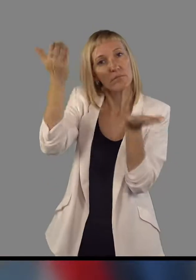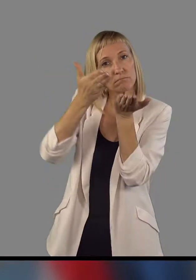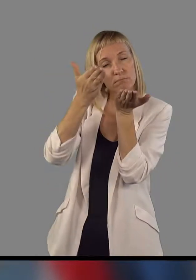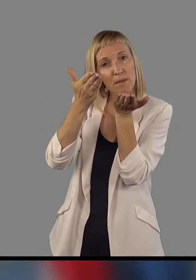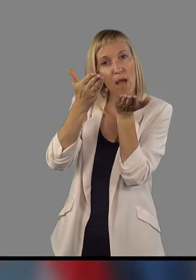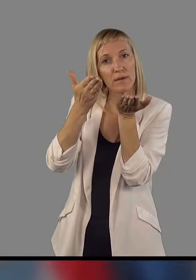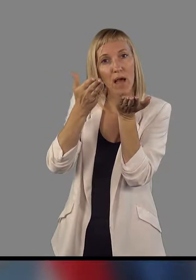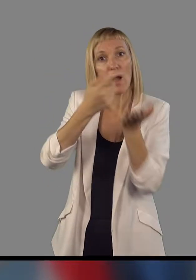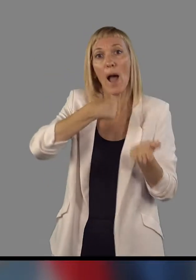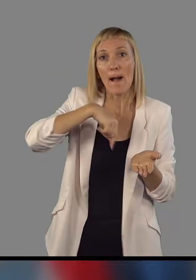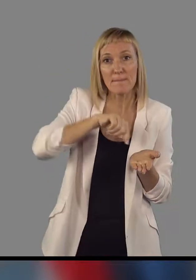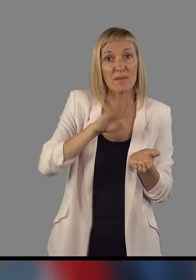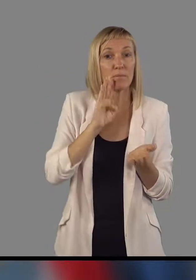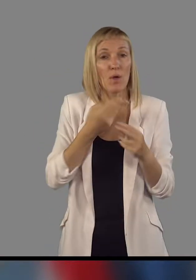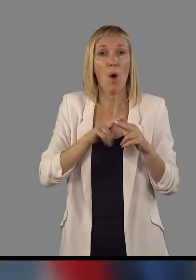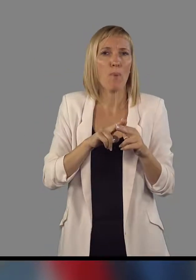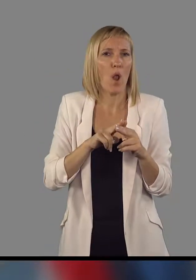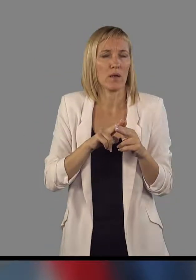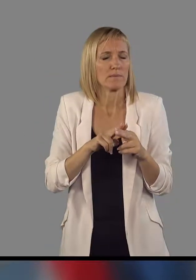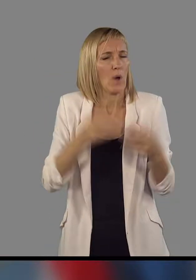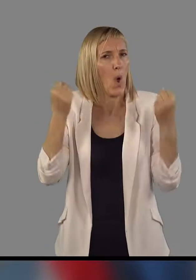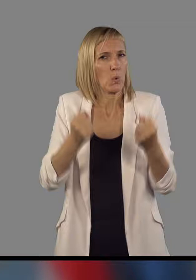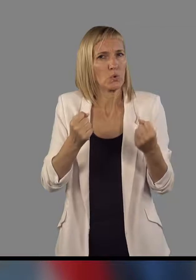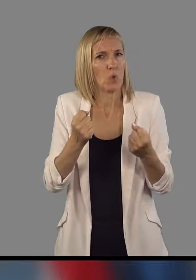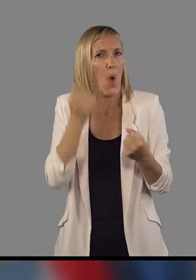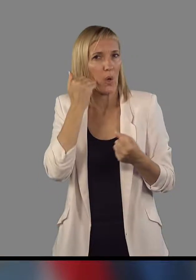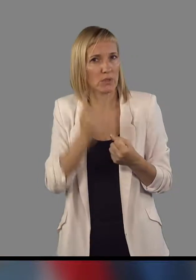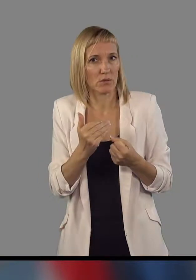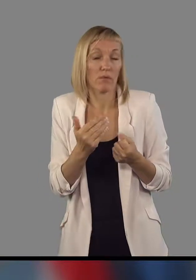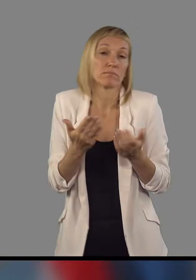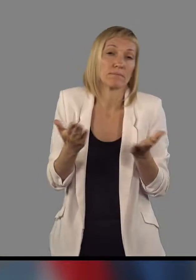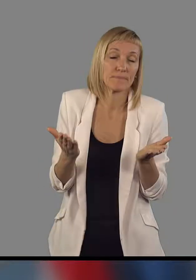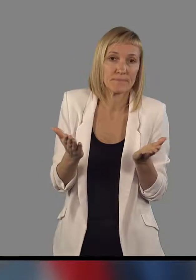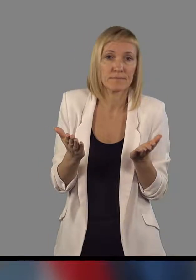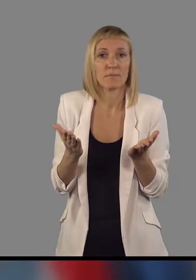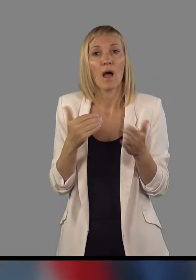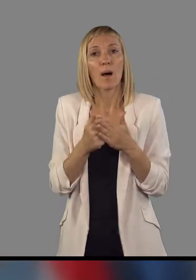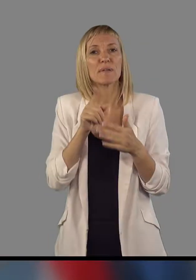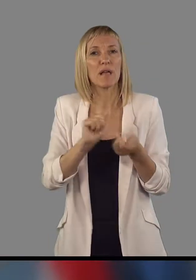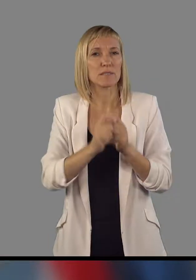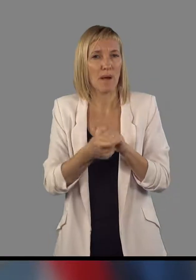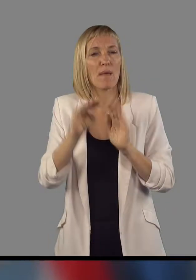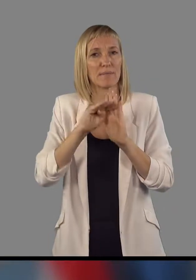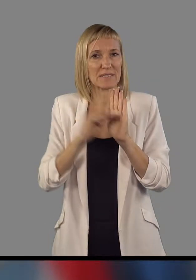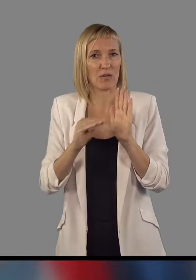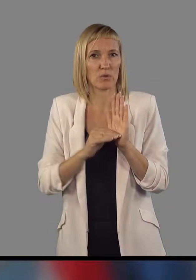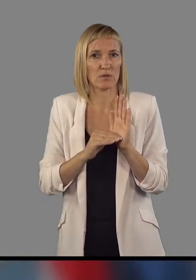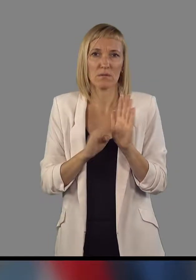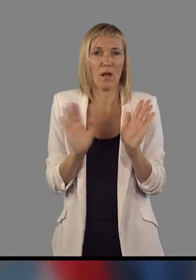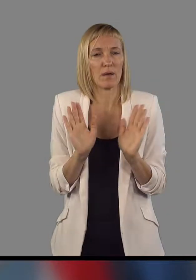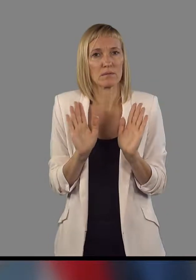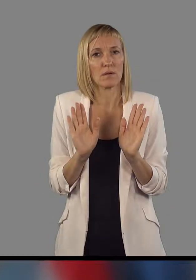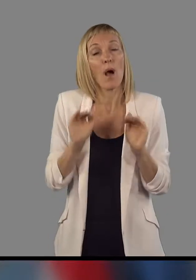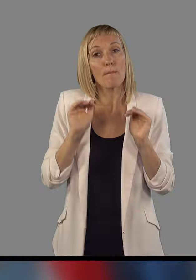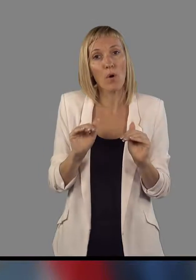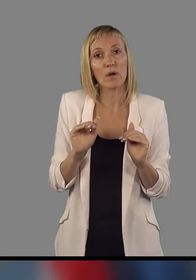nekaterih zadevah bi mi šli bolj drastično, morda pri teh spremembi